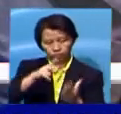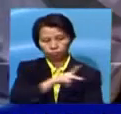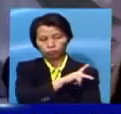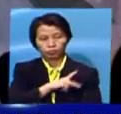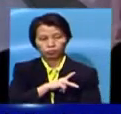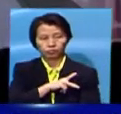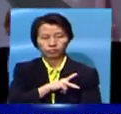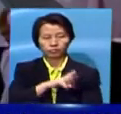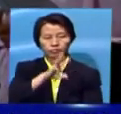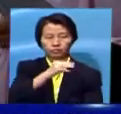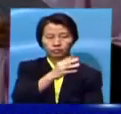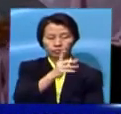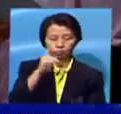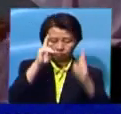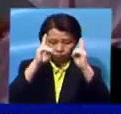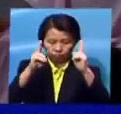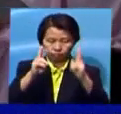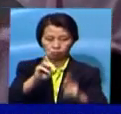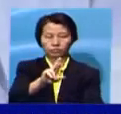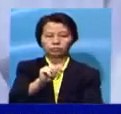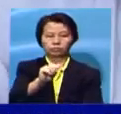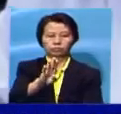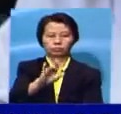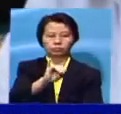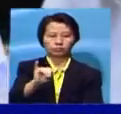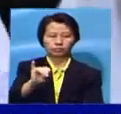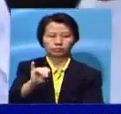Muhammadi azohamad R